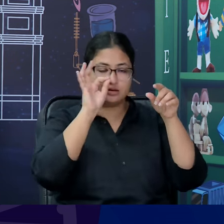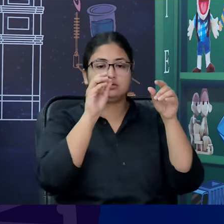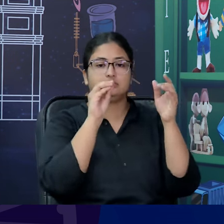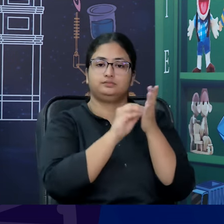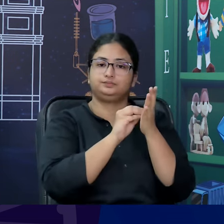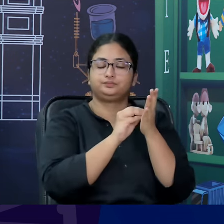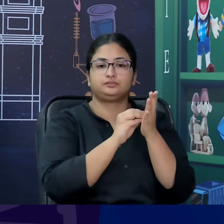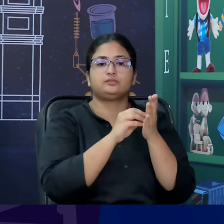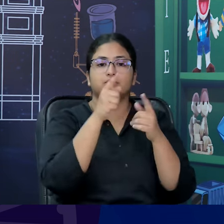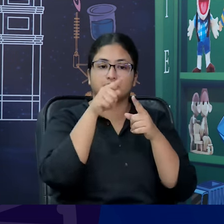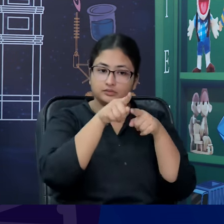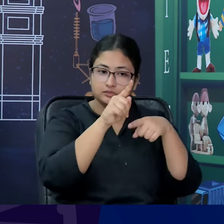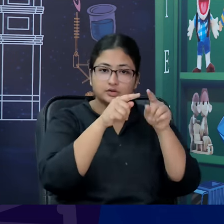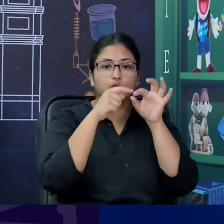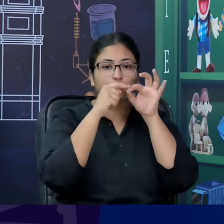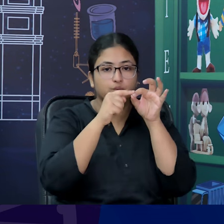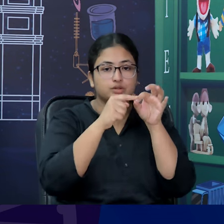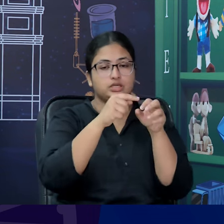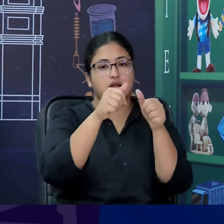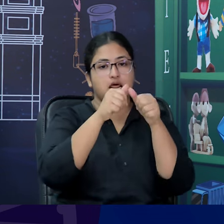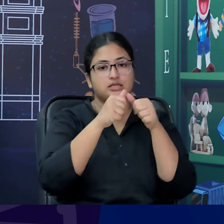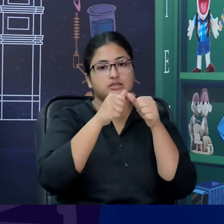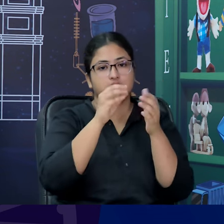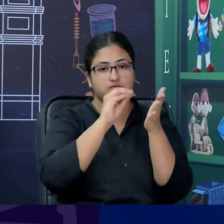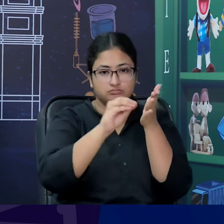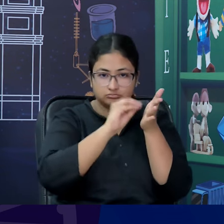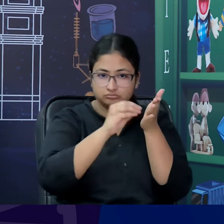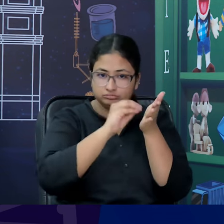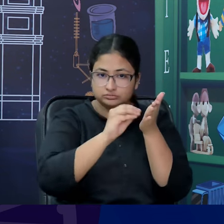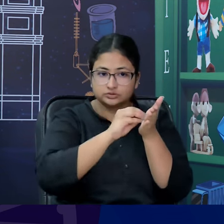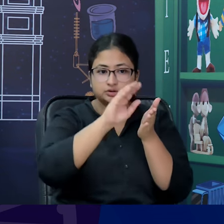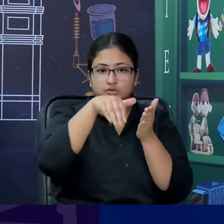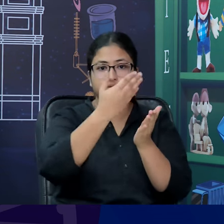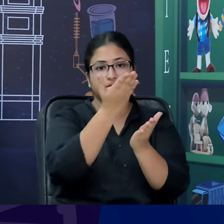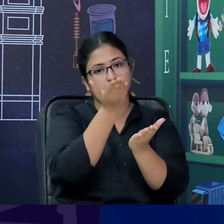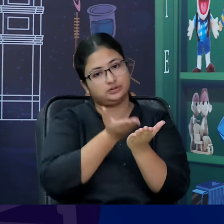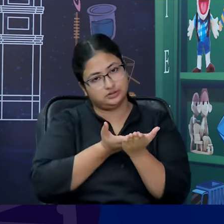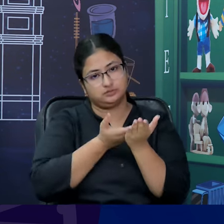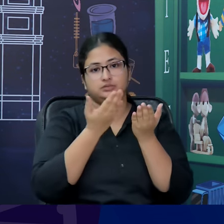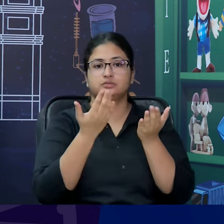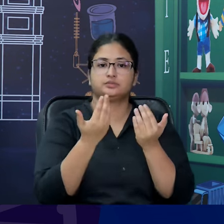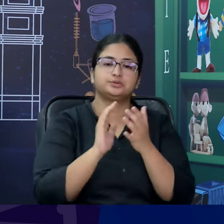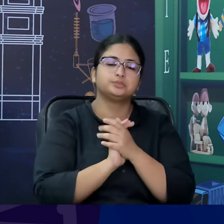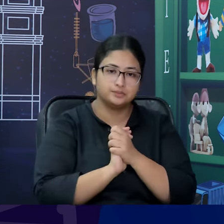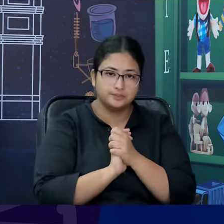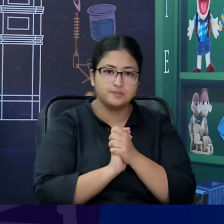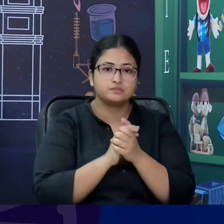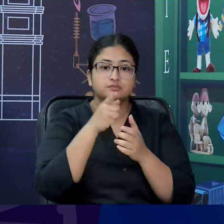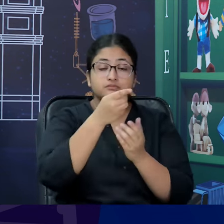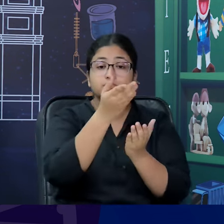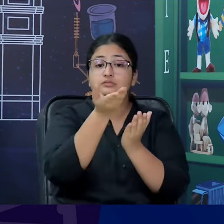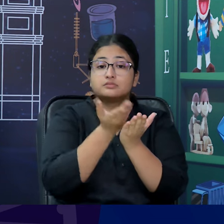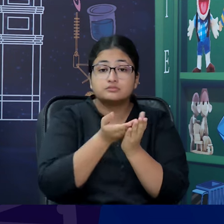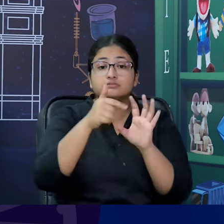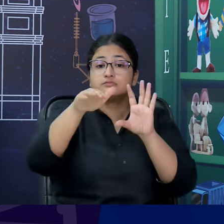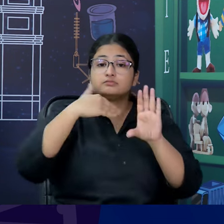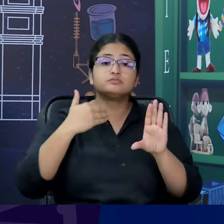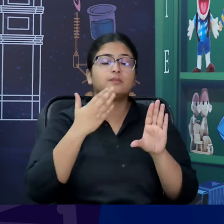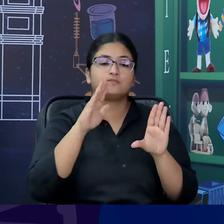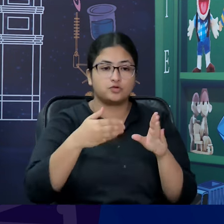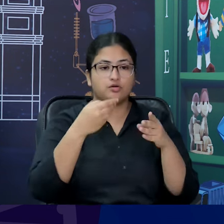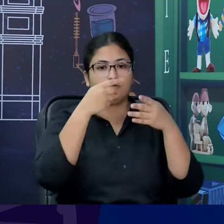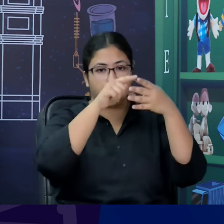आप इन प्रश्नों का उत्तर देख कर के प्रश्नों का उत्तर आप लिख सकते हैं और इसको भेजना कैसे है किस फॉर्मेट